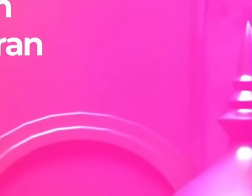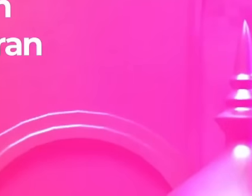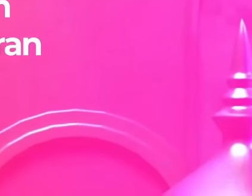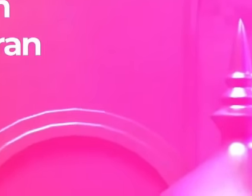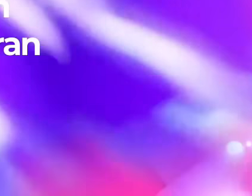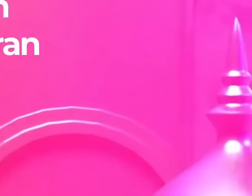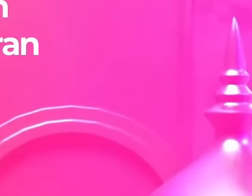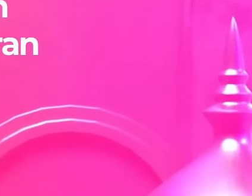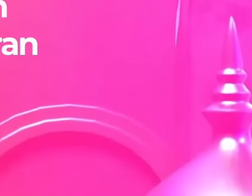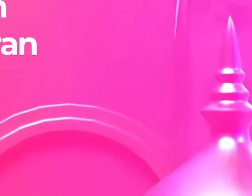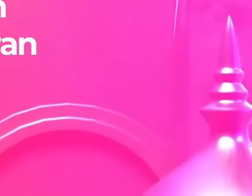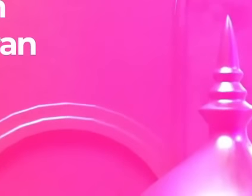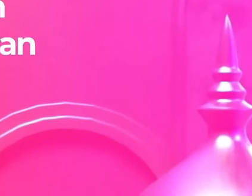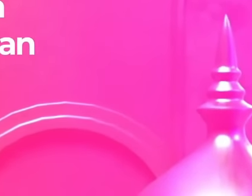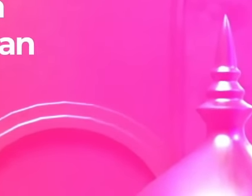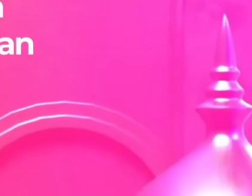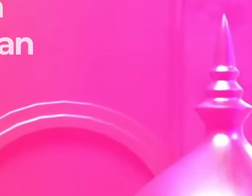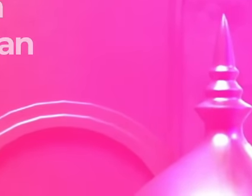alamin.